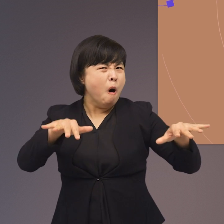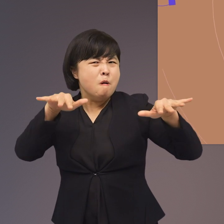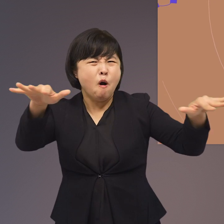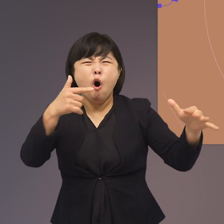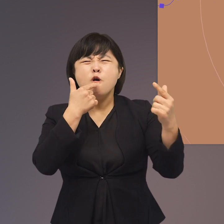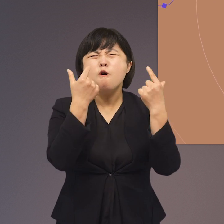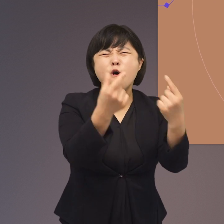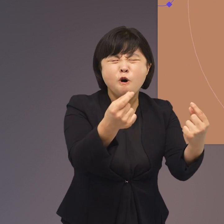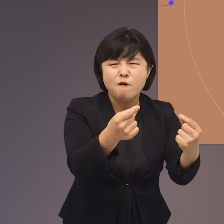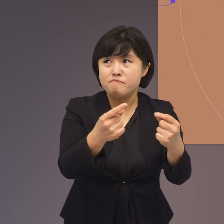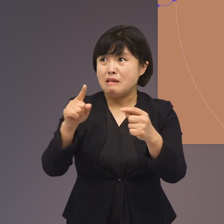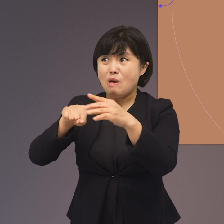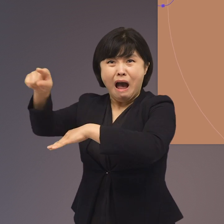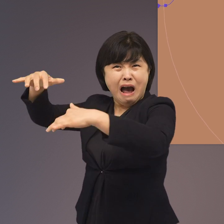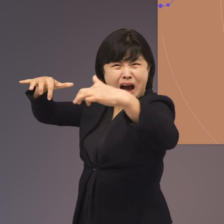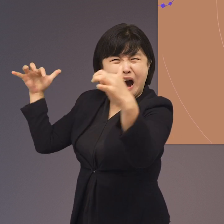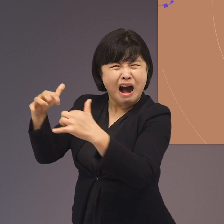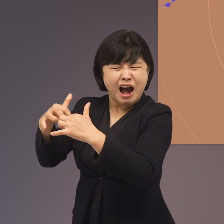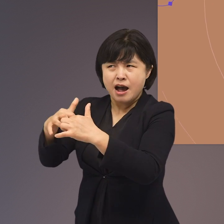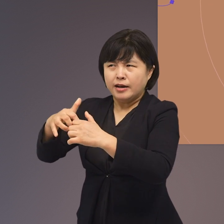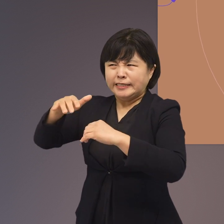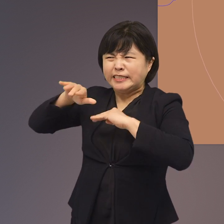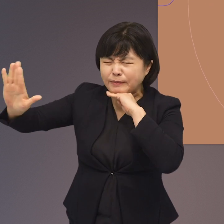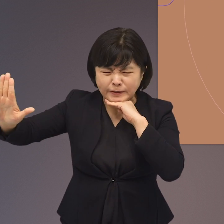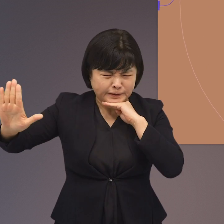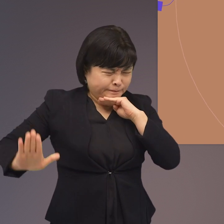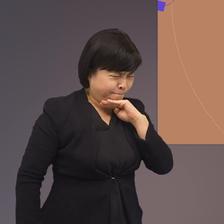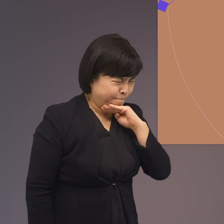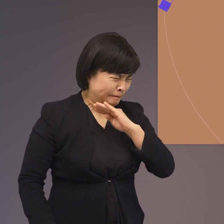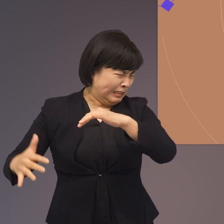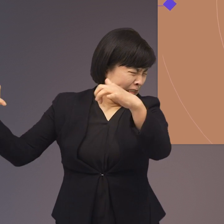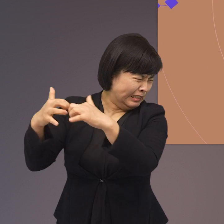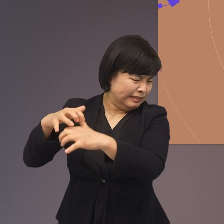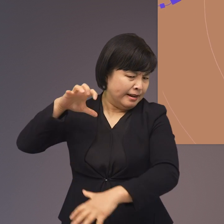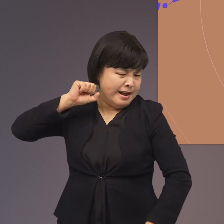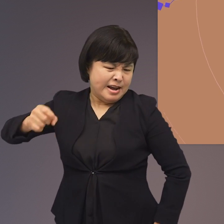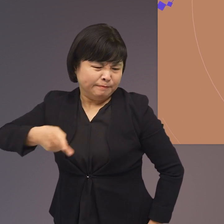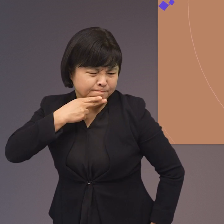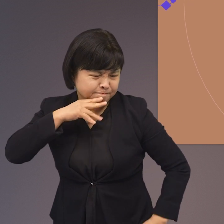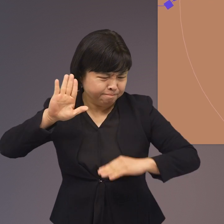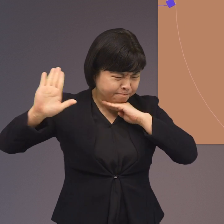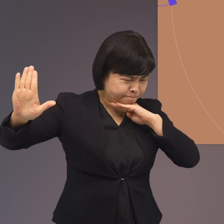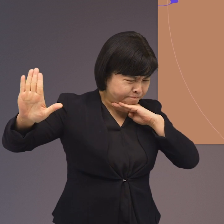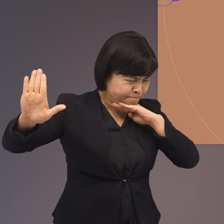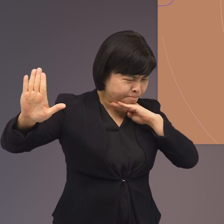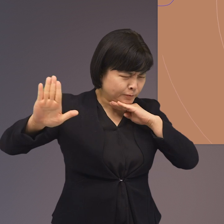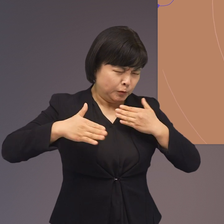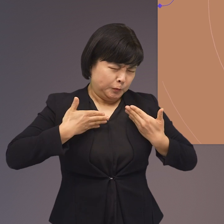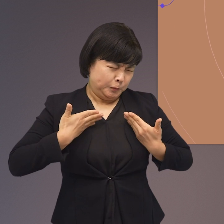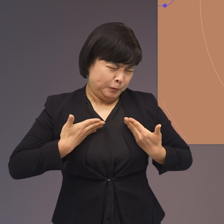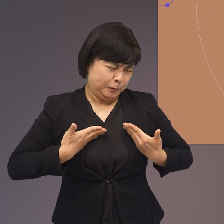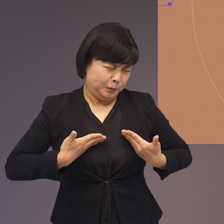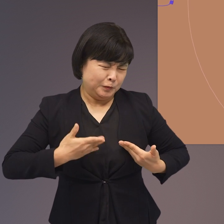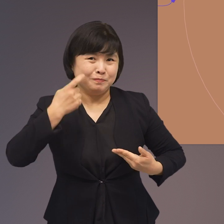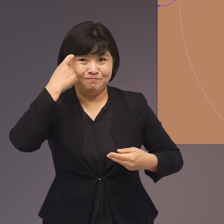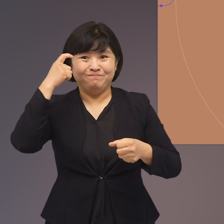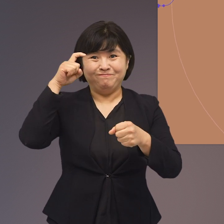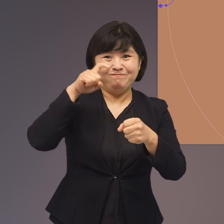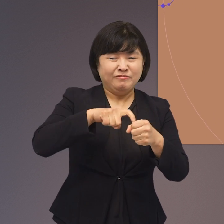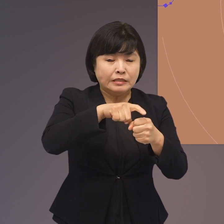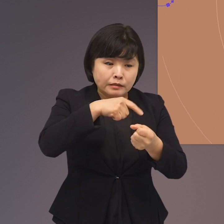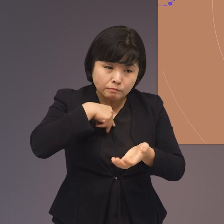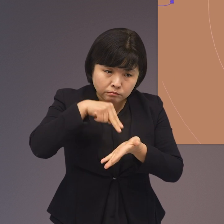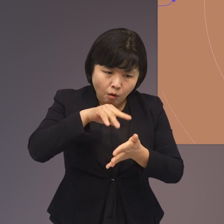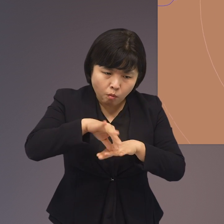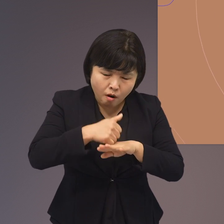비명이 난무하는 바깥 세상과 내면 세계와의 엄청난 불균형을 잡아준 게 묵상이었다는 점은